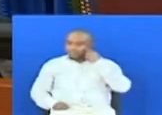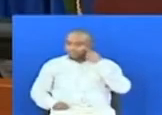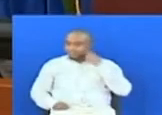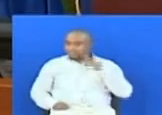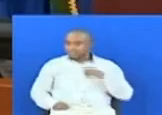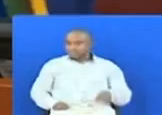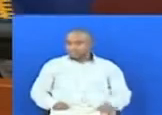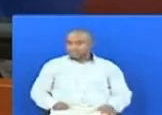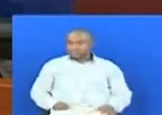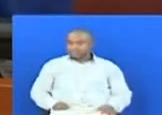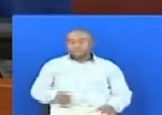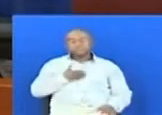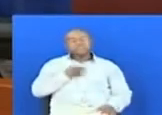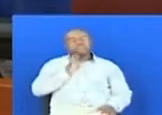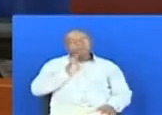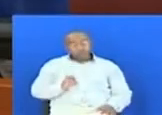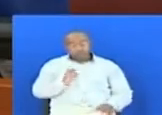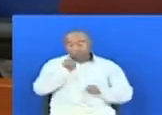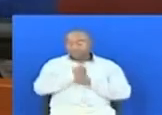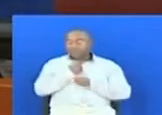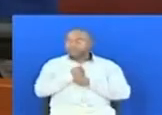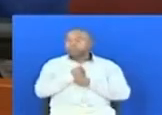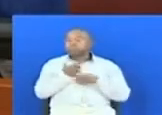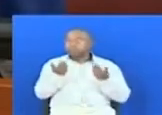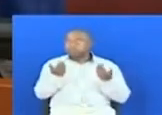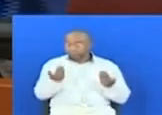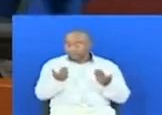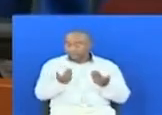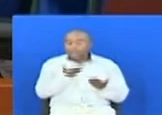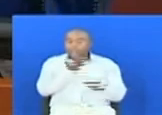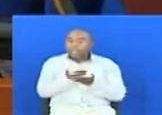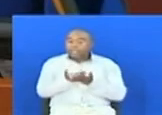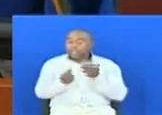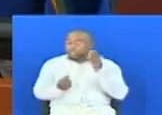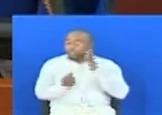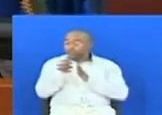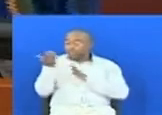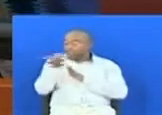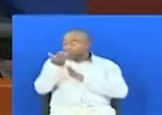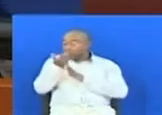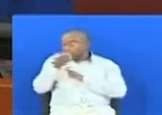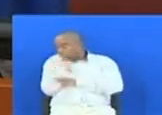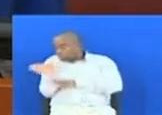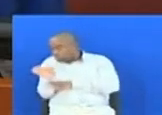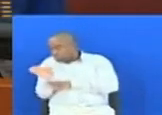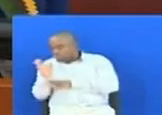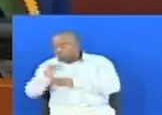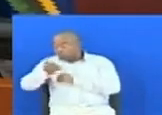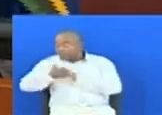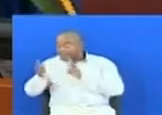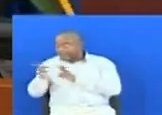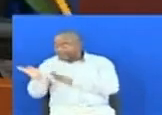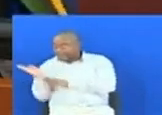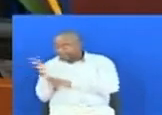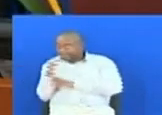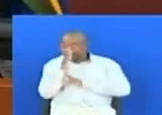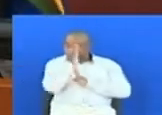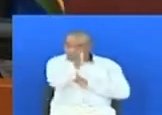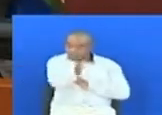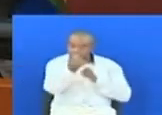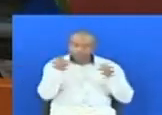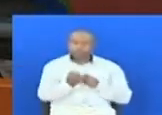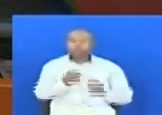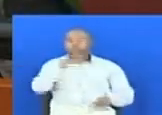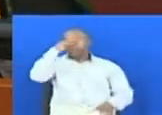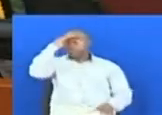sisi hatuwafundishi, lakini watoe kwanza. Kwa sababu society ikishakuwa misled, kuirudisha kwenye track huwa ni kazi kubwa sana. Kwa hiyo